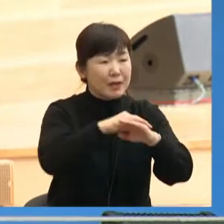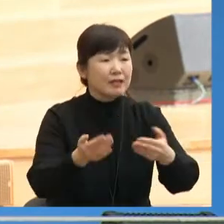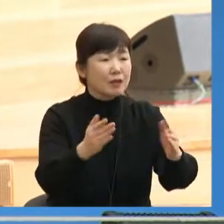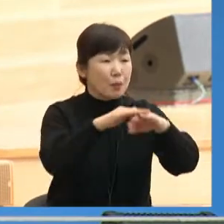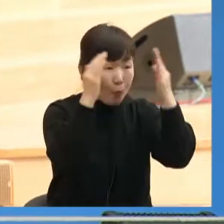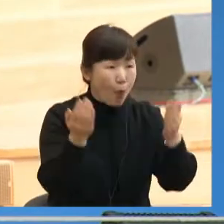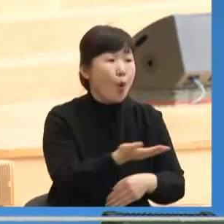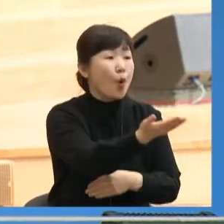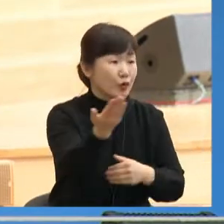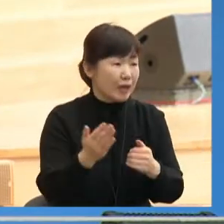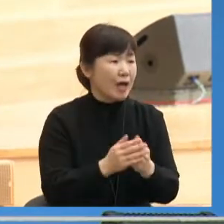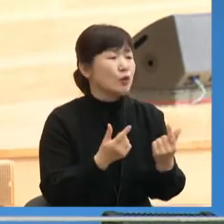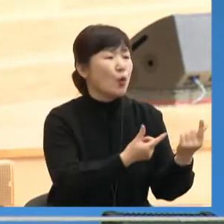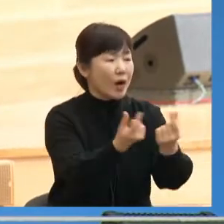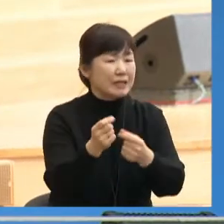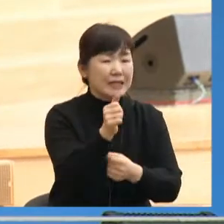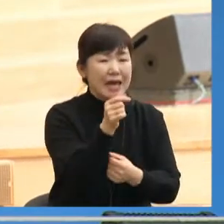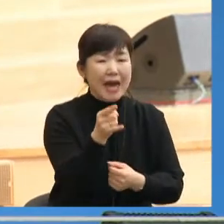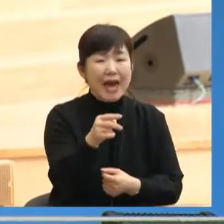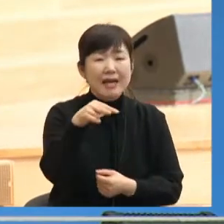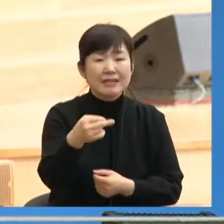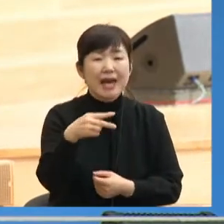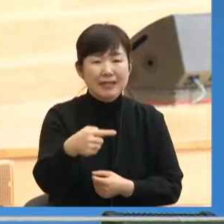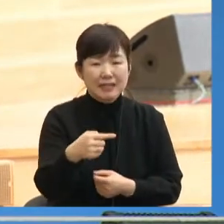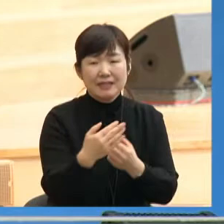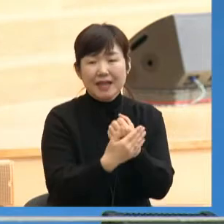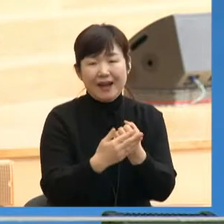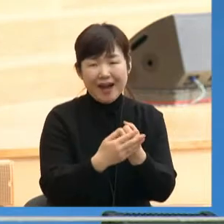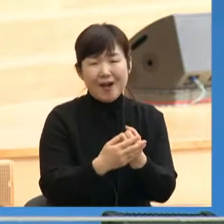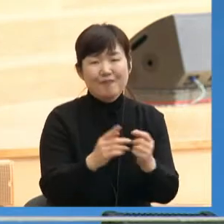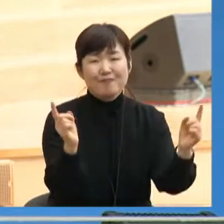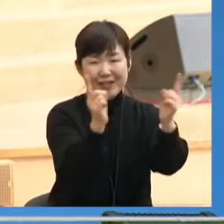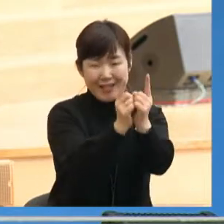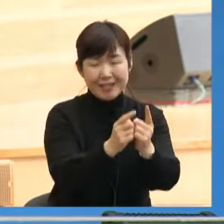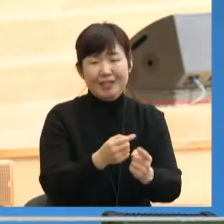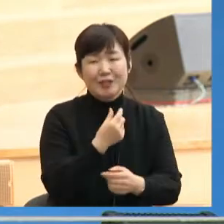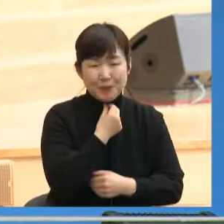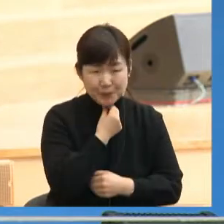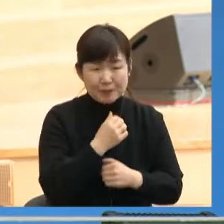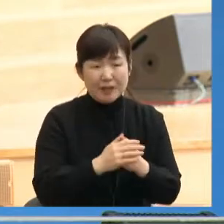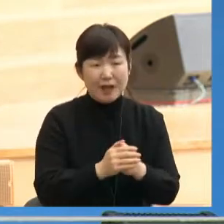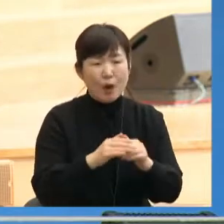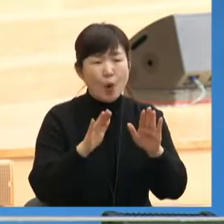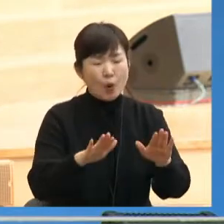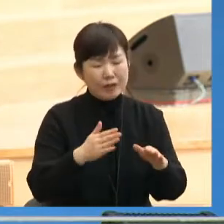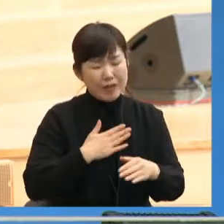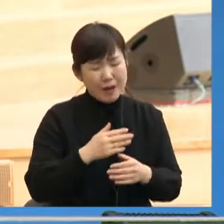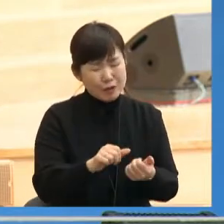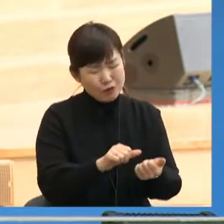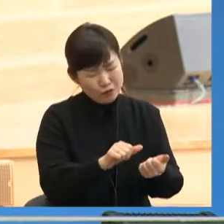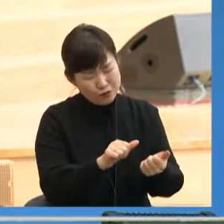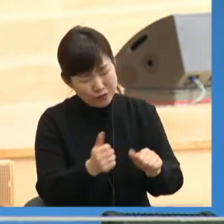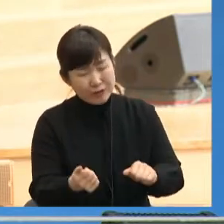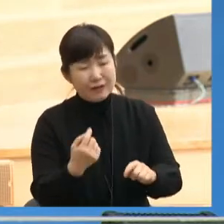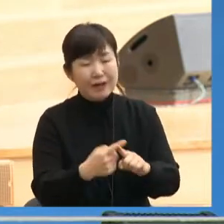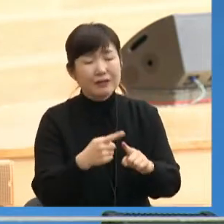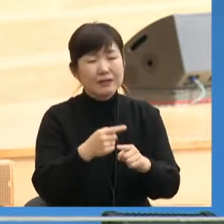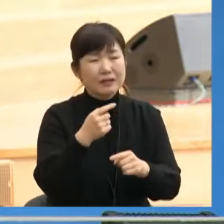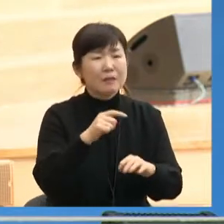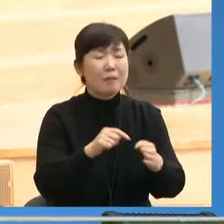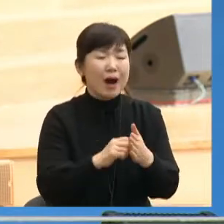가운데 동일한 하나님의 헤세드의 은혜가 임하기를 간절히 소망합니다. 아멘. 여러분 오늘 죽을 것 같은 심정으로 예배 드리는 분